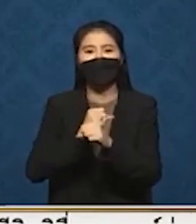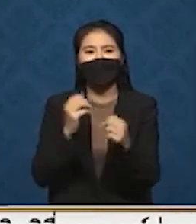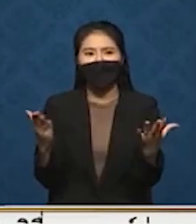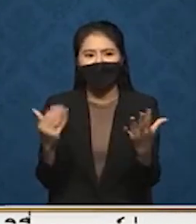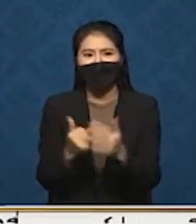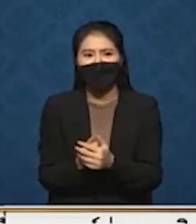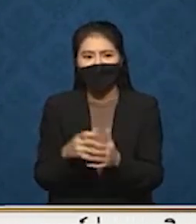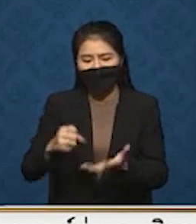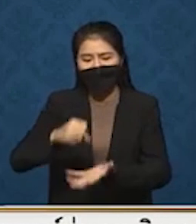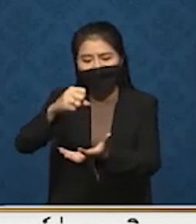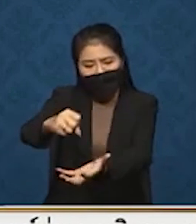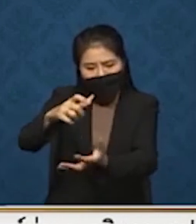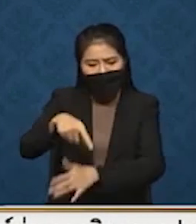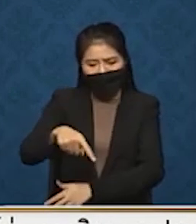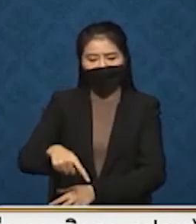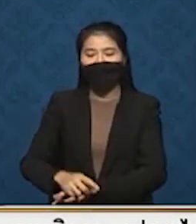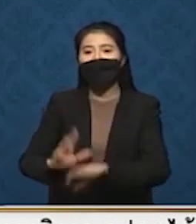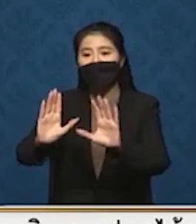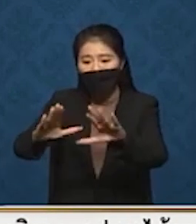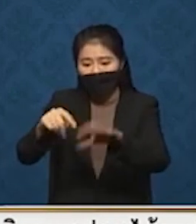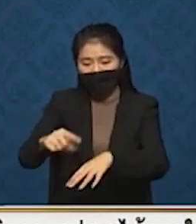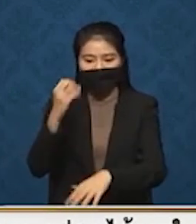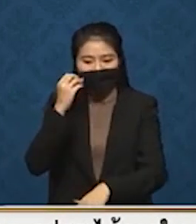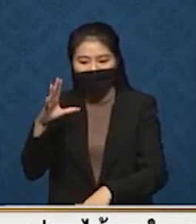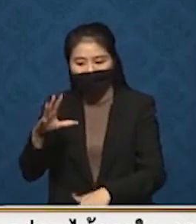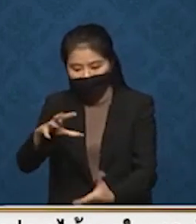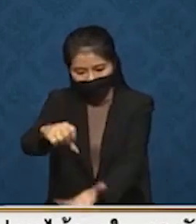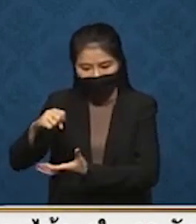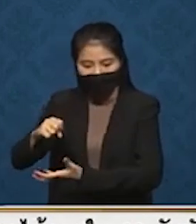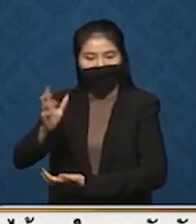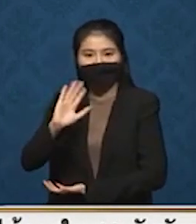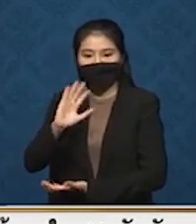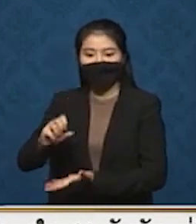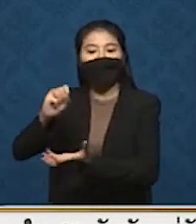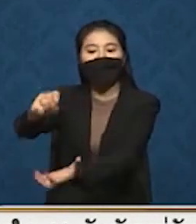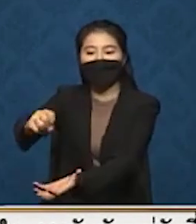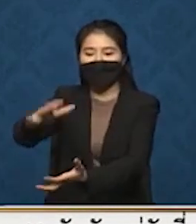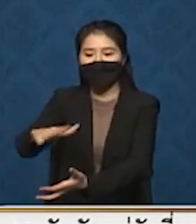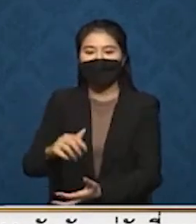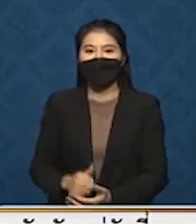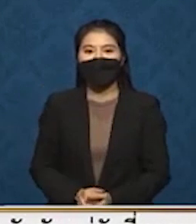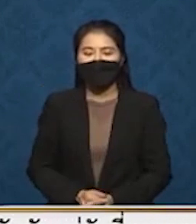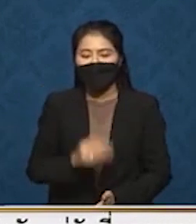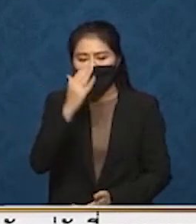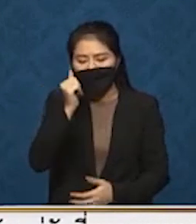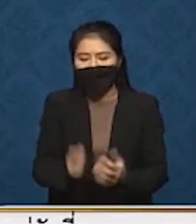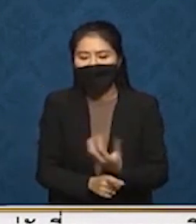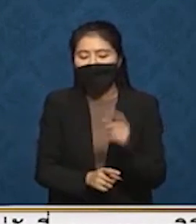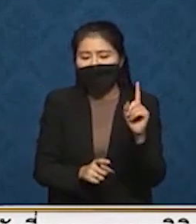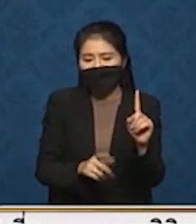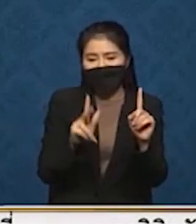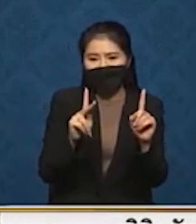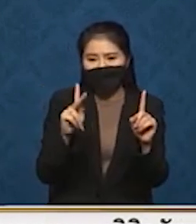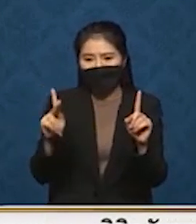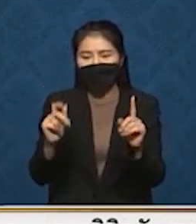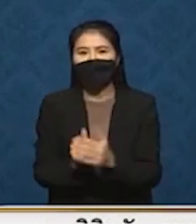ากลับบ้านข้าวเนี้ยกิโลละ5บาทเนี่ยไม่ต้องเอากลับบ้านให้เอาหวานในสภ